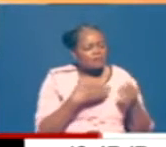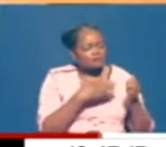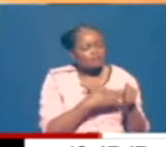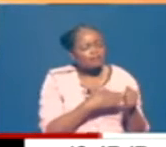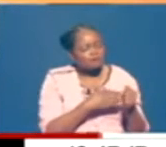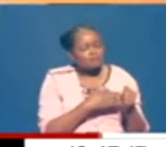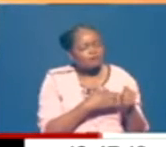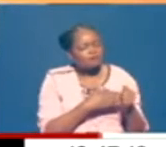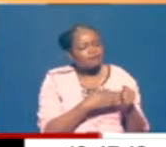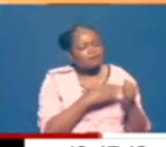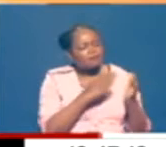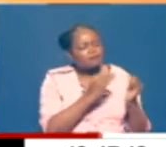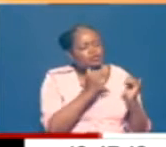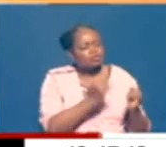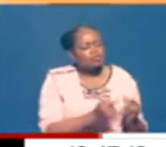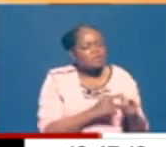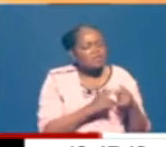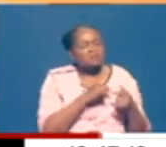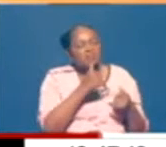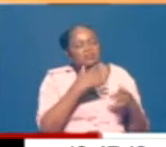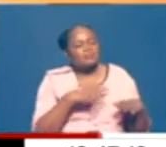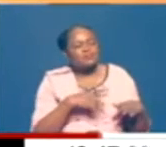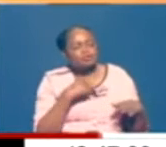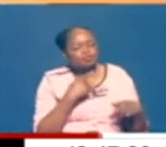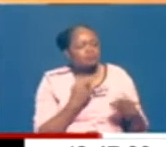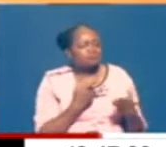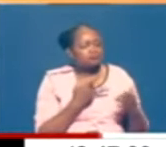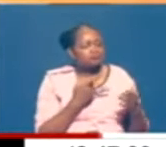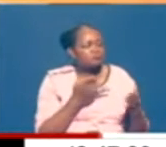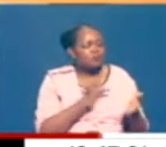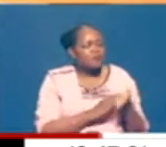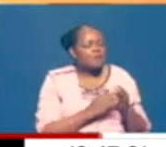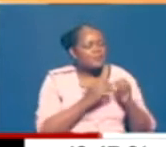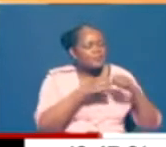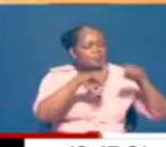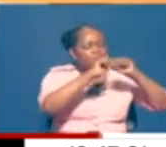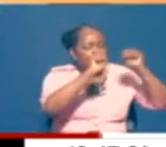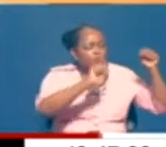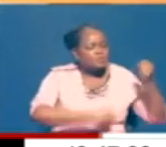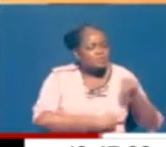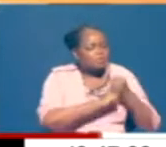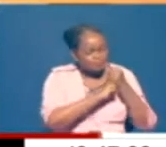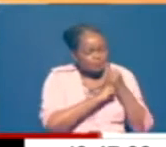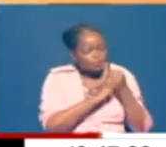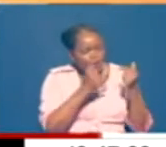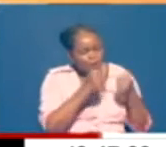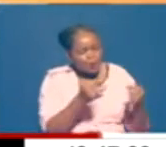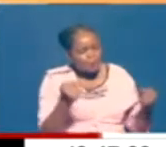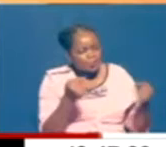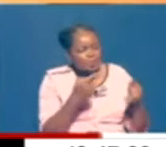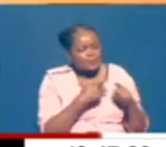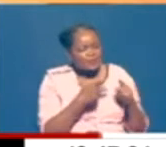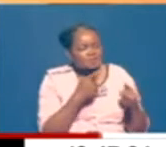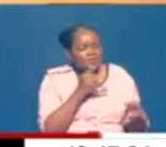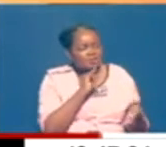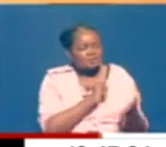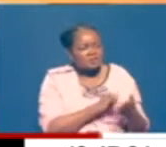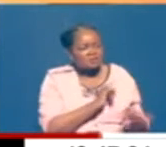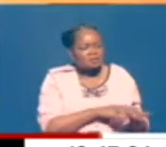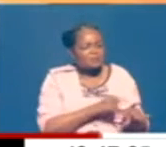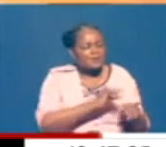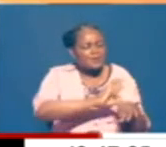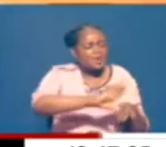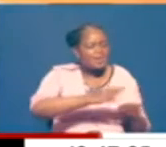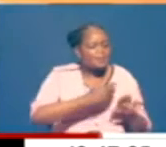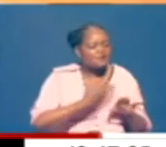na kumaanisha kwamba pengine yule ambaye ataingia uongozini pengine atakuwa anaunga mkono au anapinga. Lakini muda huu ambao umesalia kabla